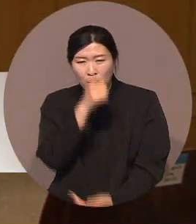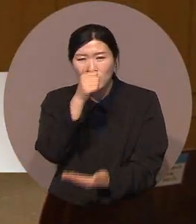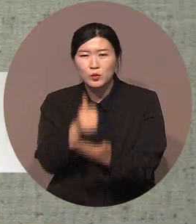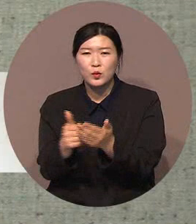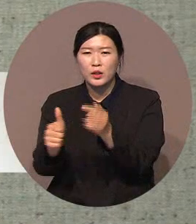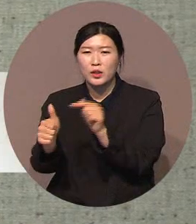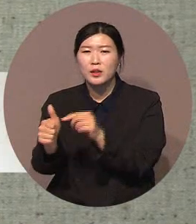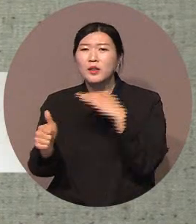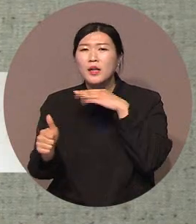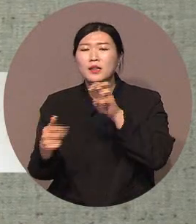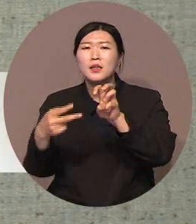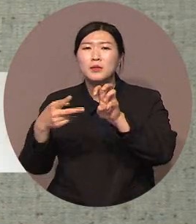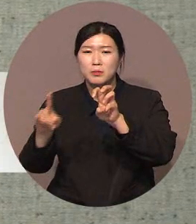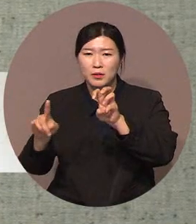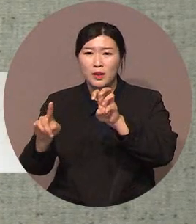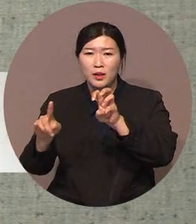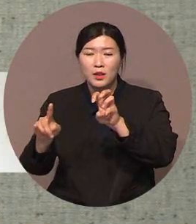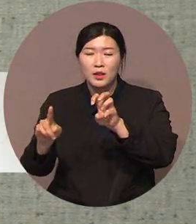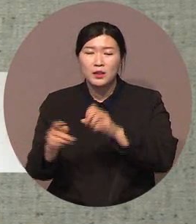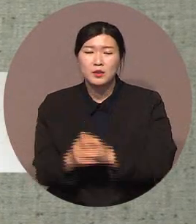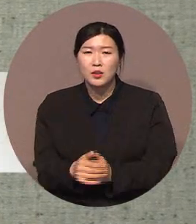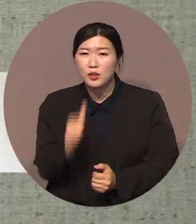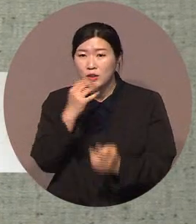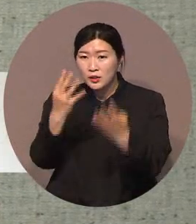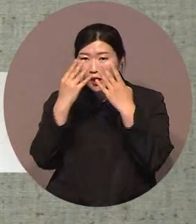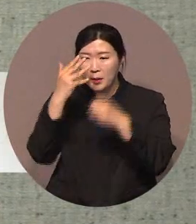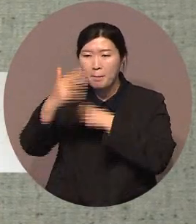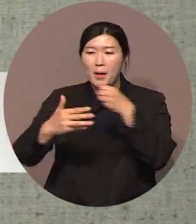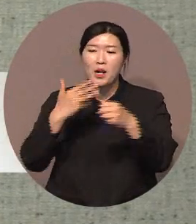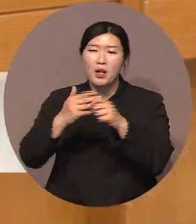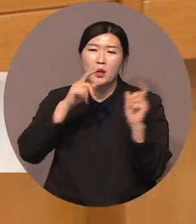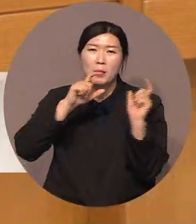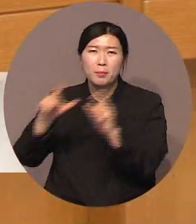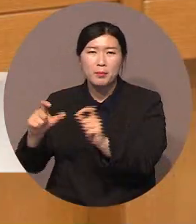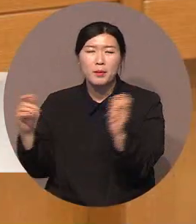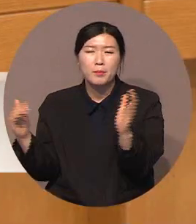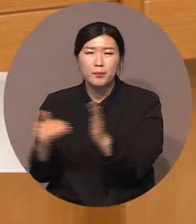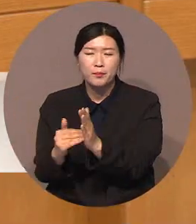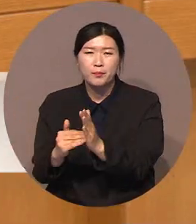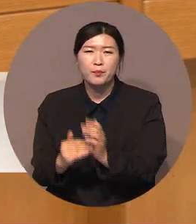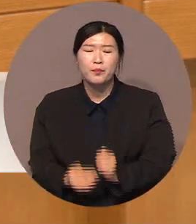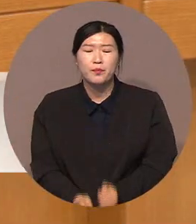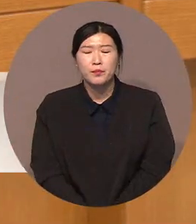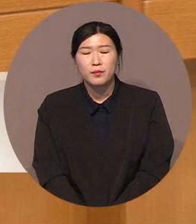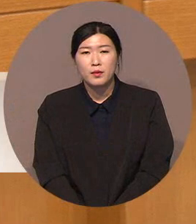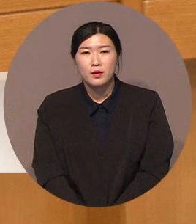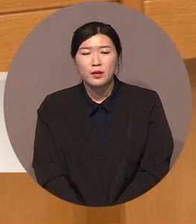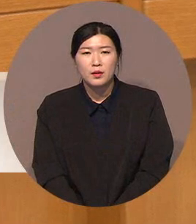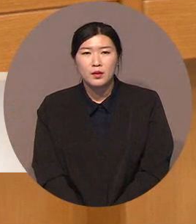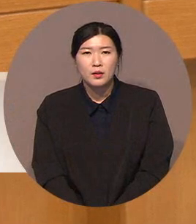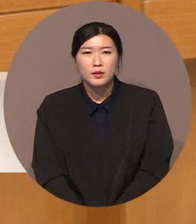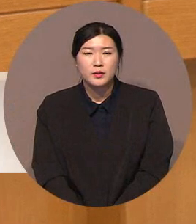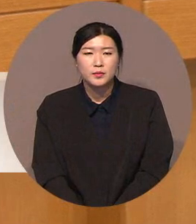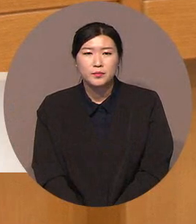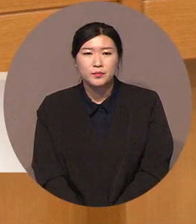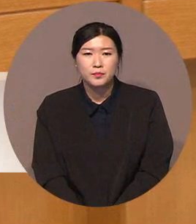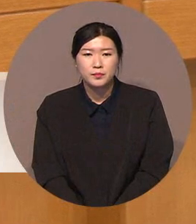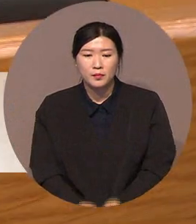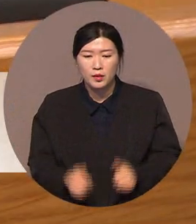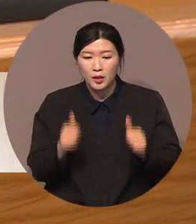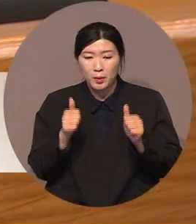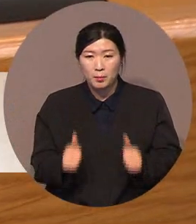혐의로 기소된 30대에 대한 항소심에서 징역 7년을 선고한 원심을 깨고 징역 8년을 선고했습니다